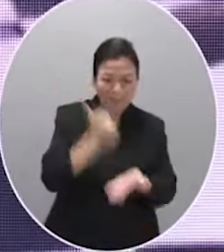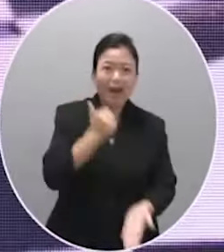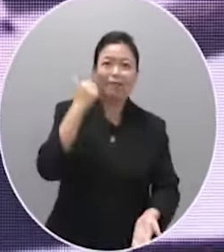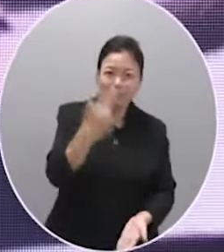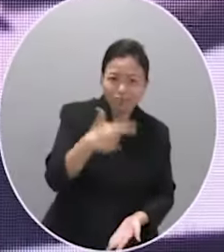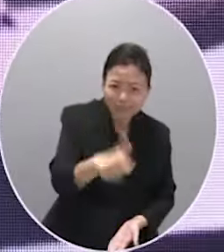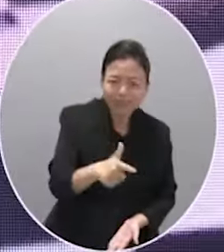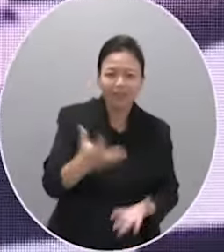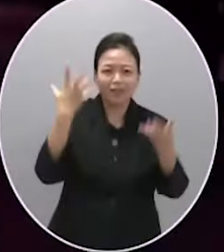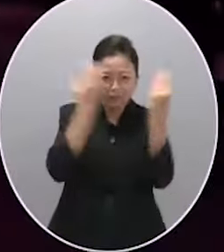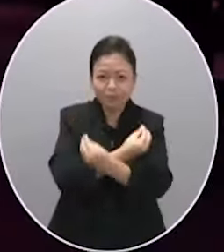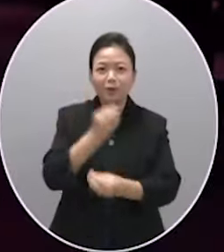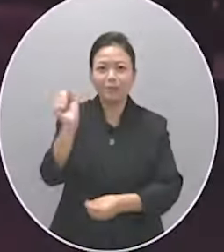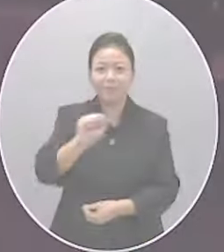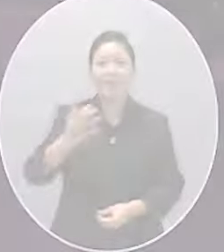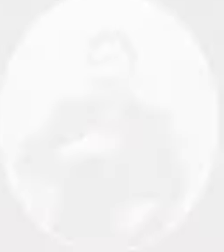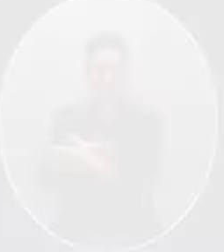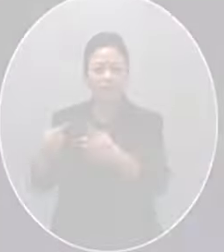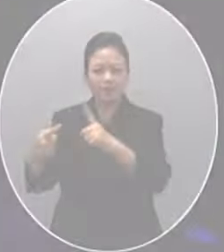念。